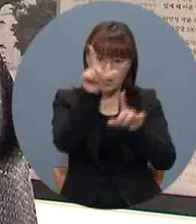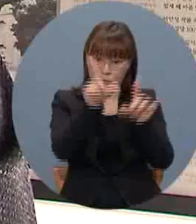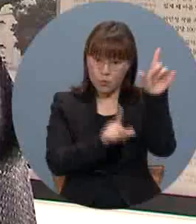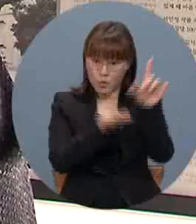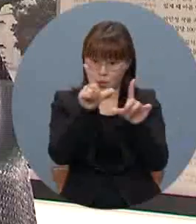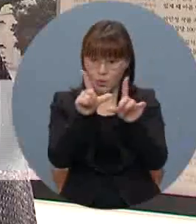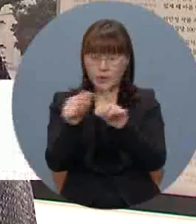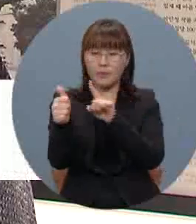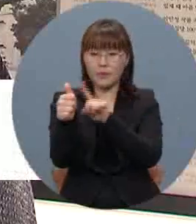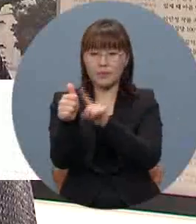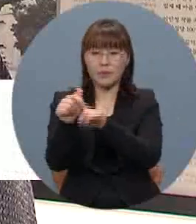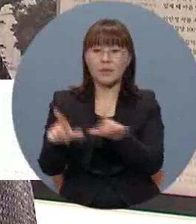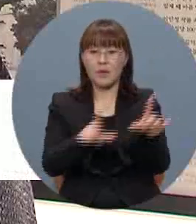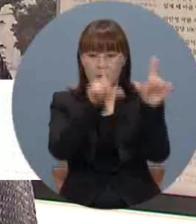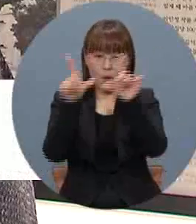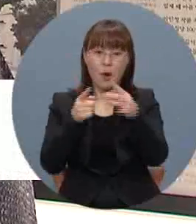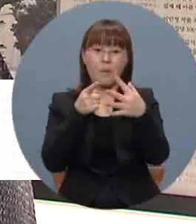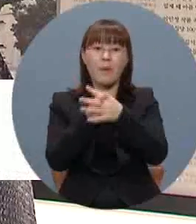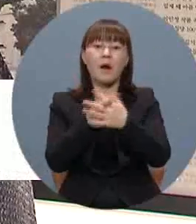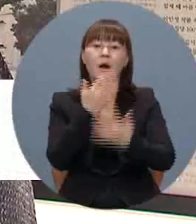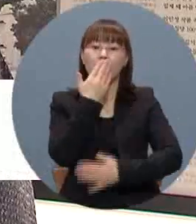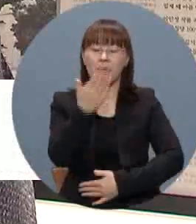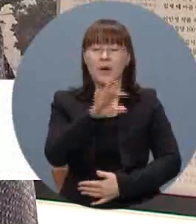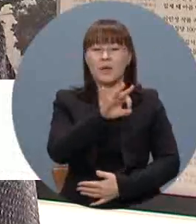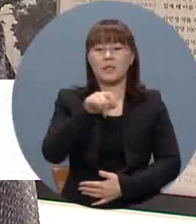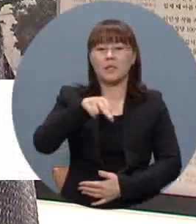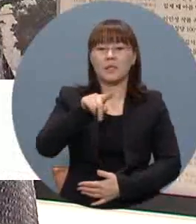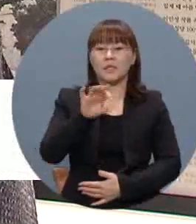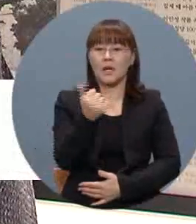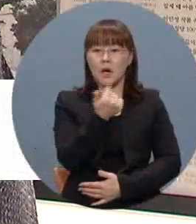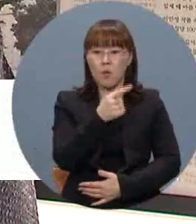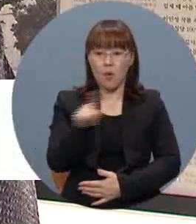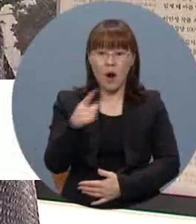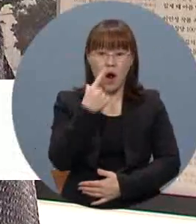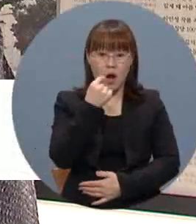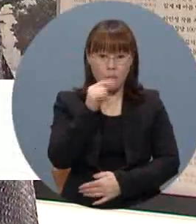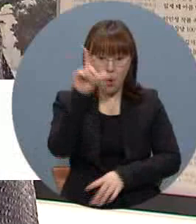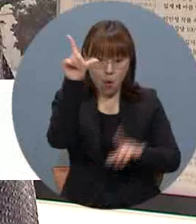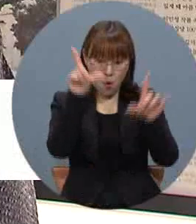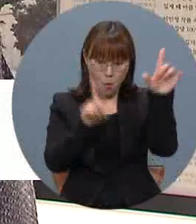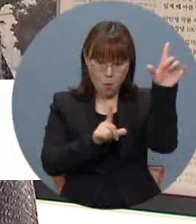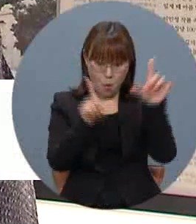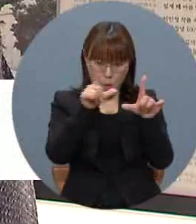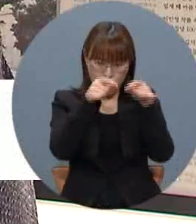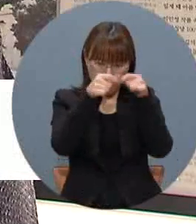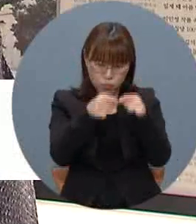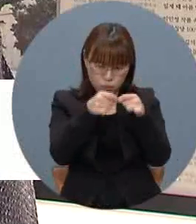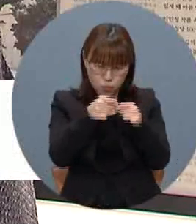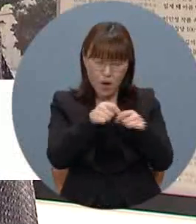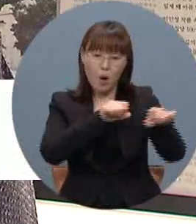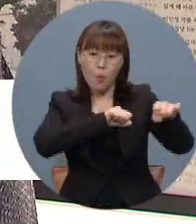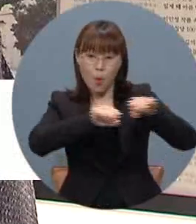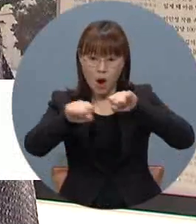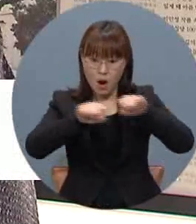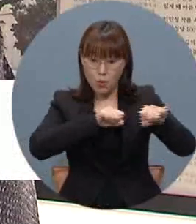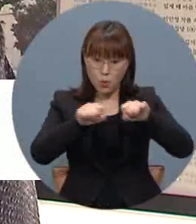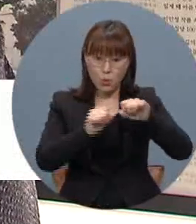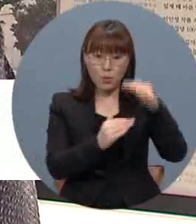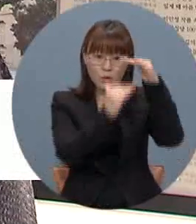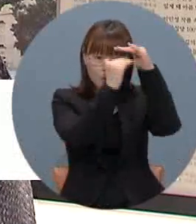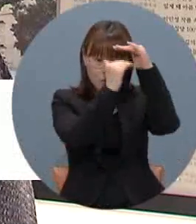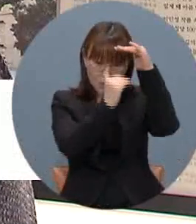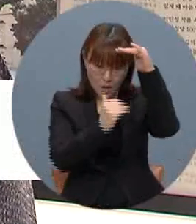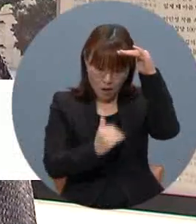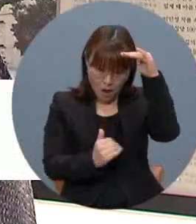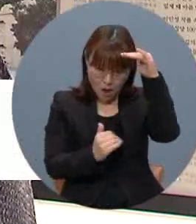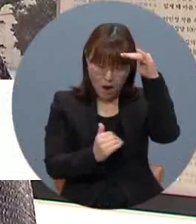지금까지 이상화가 일본의 행적을 구체적으로 어떻게 움직였는가에 대한